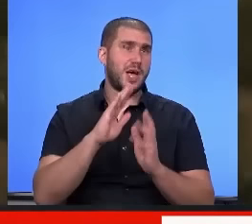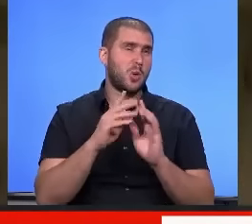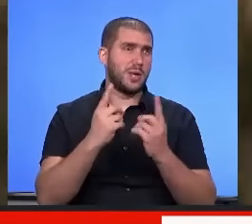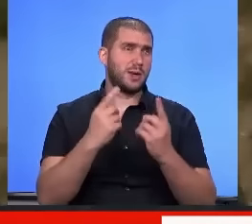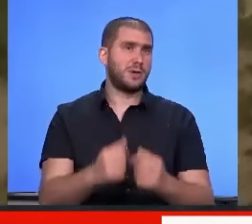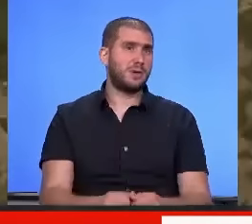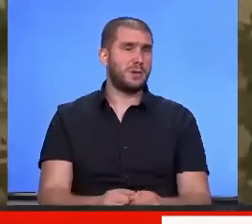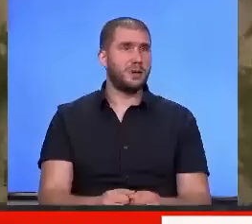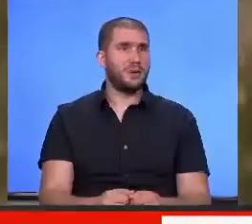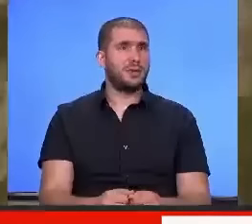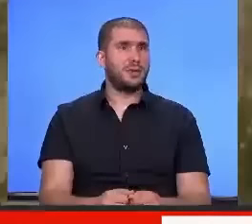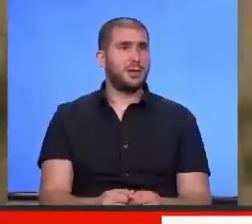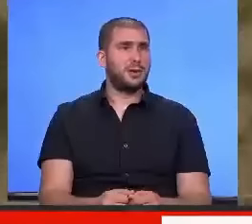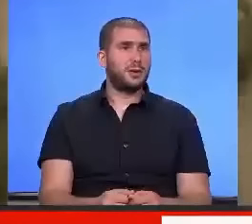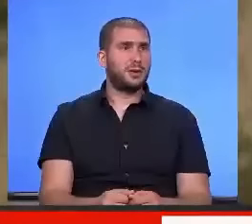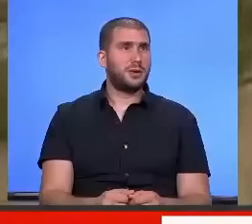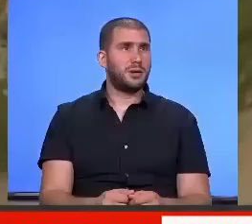אינשאללה, כל שיהיה שם.